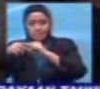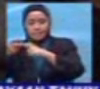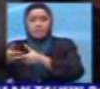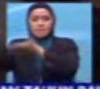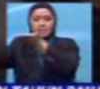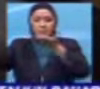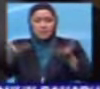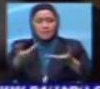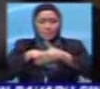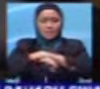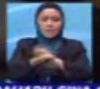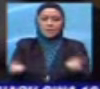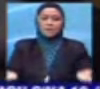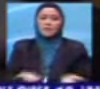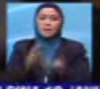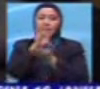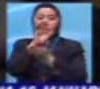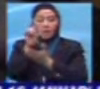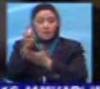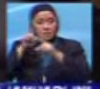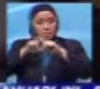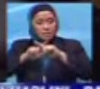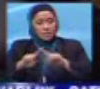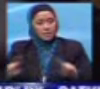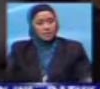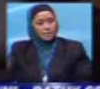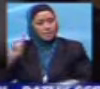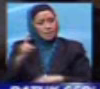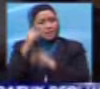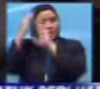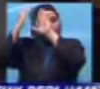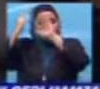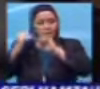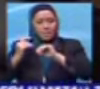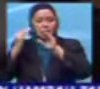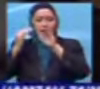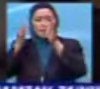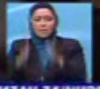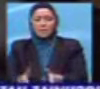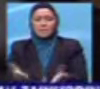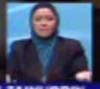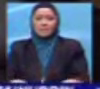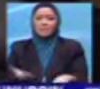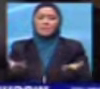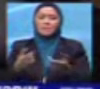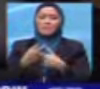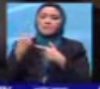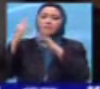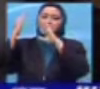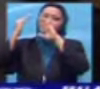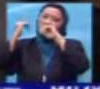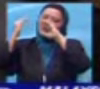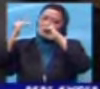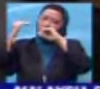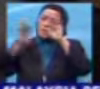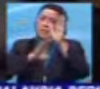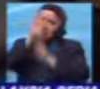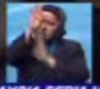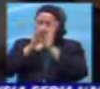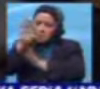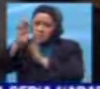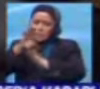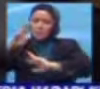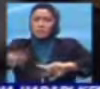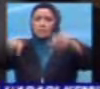Datuh. Cuma harapan penduduk, mereka juga mengharap pembangunan-pembangunan atau pelaburan yang masuk ini